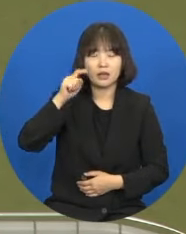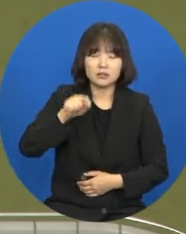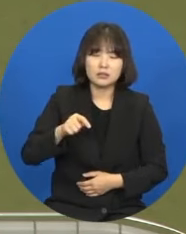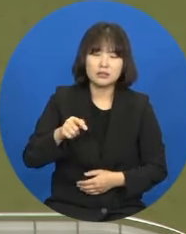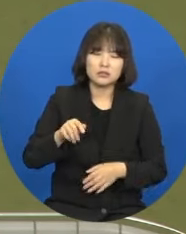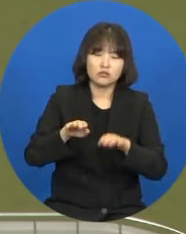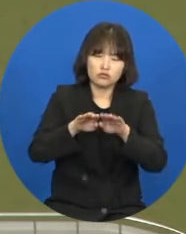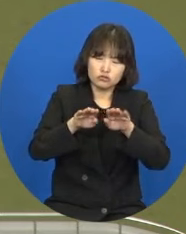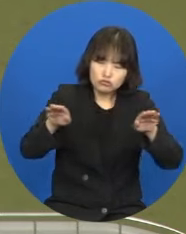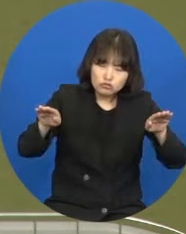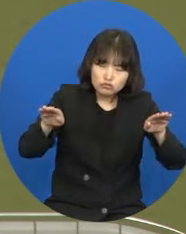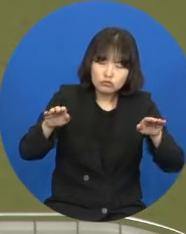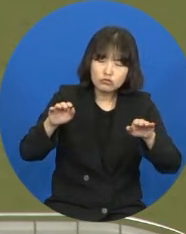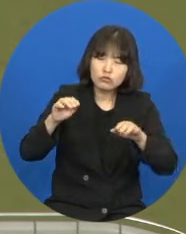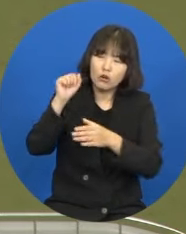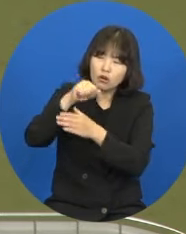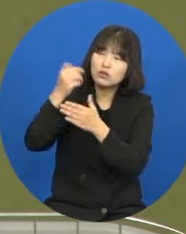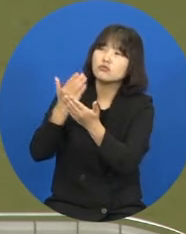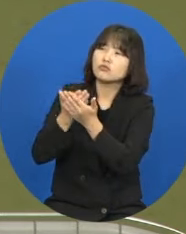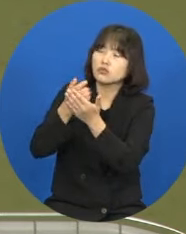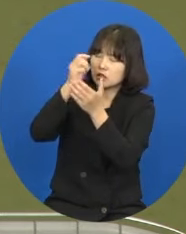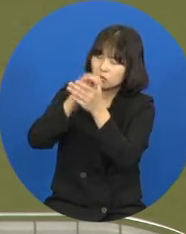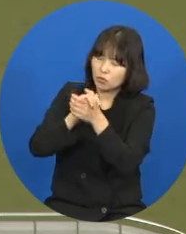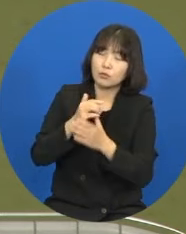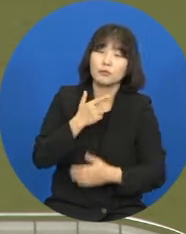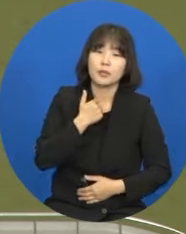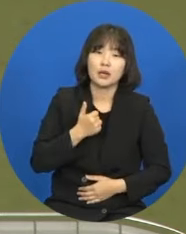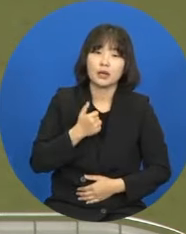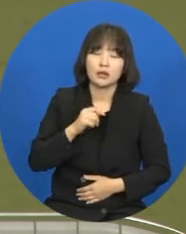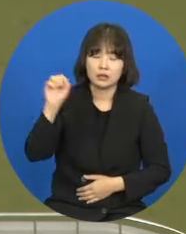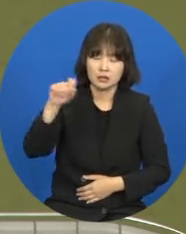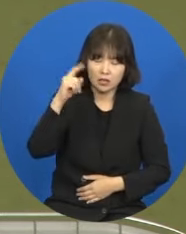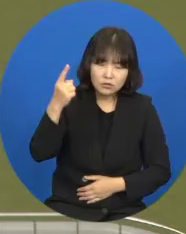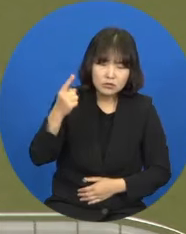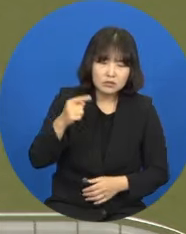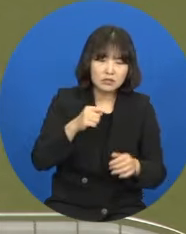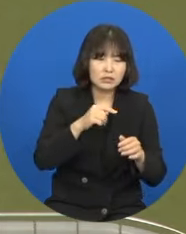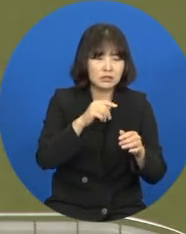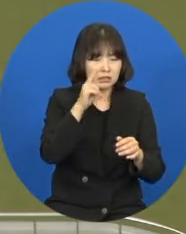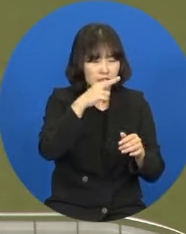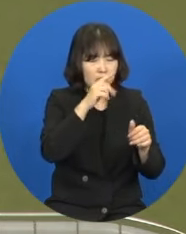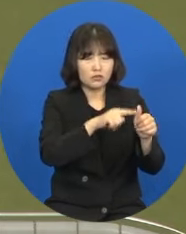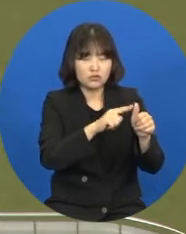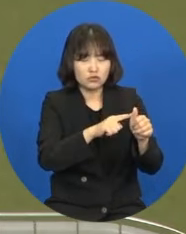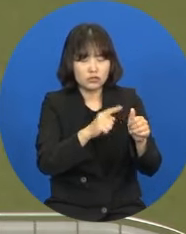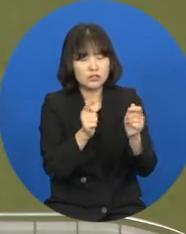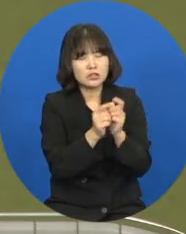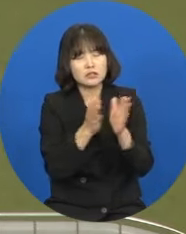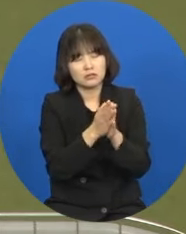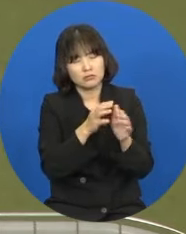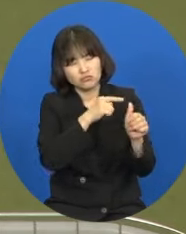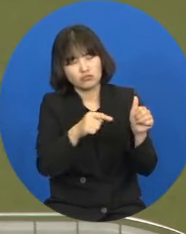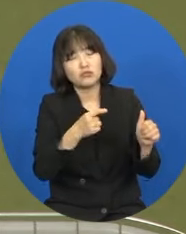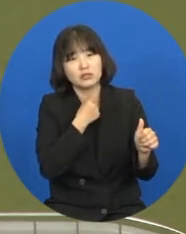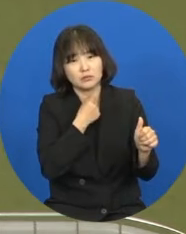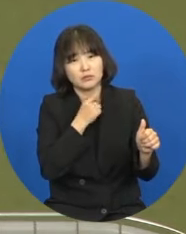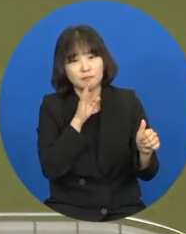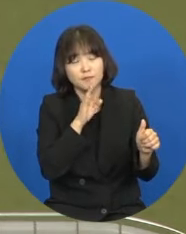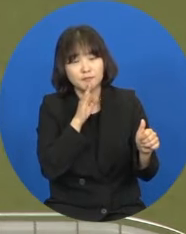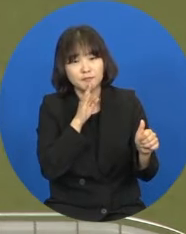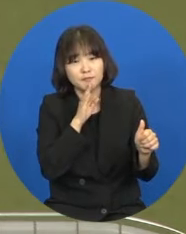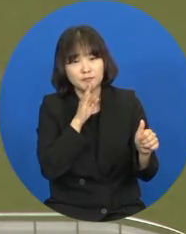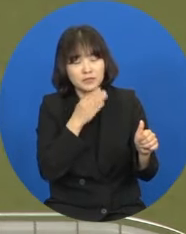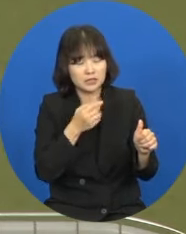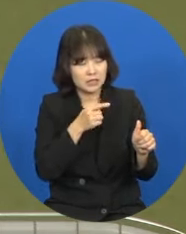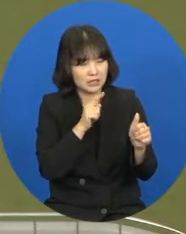주십시오 그렇게 기도한 적이 있습니다 자 다윗이 왜 사월에 직접 죽이고 싶지 않겠습니까 근데 직접 죽이지